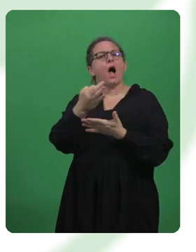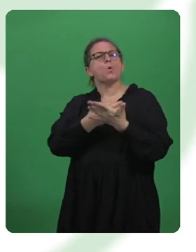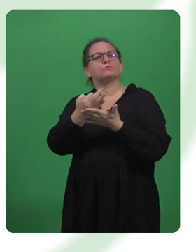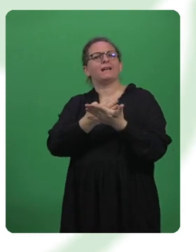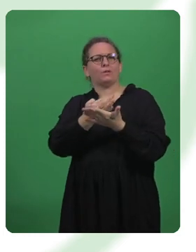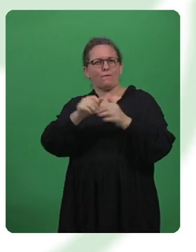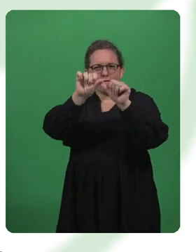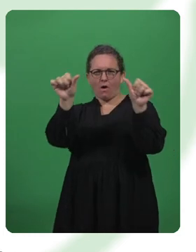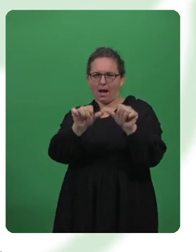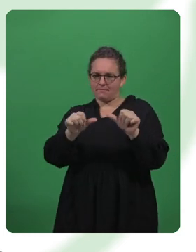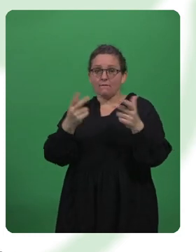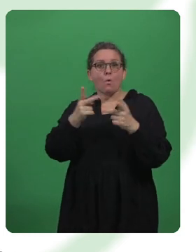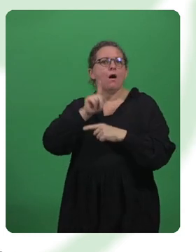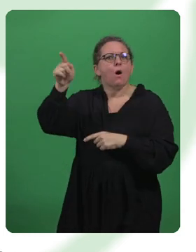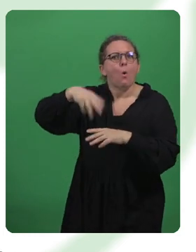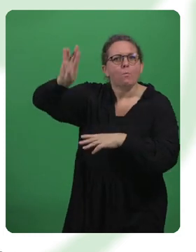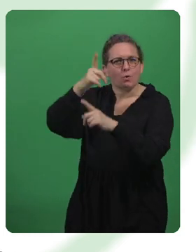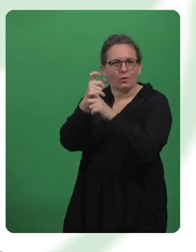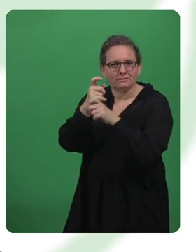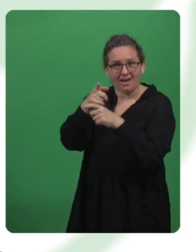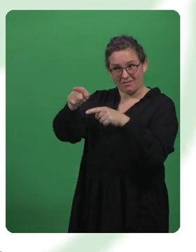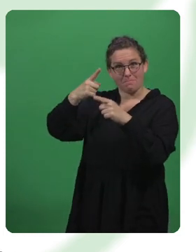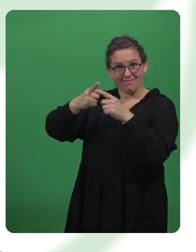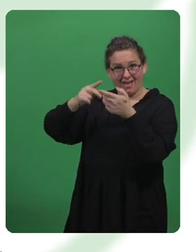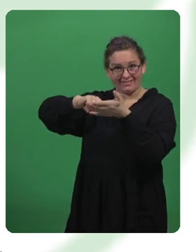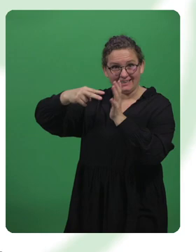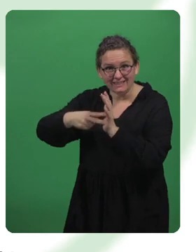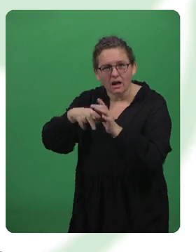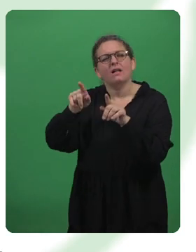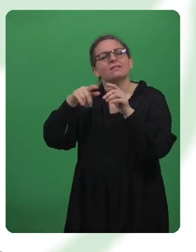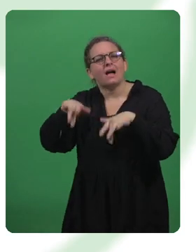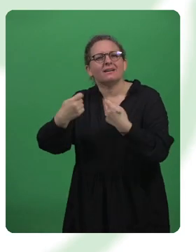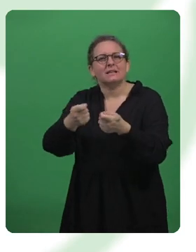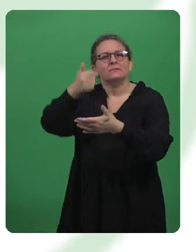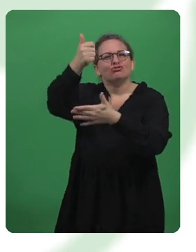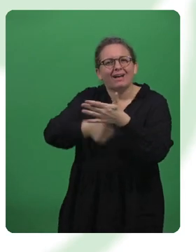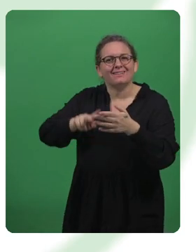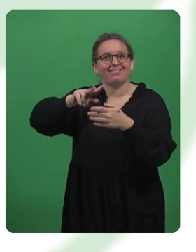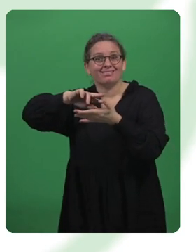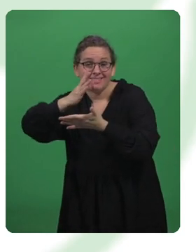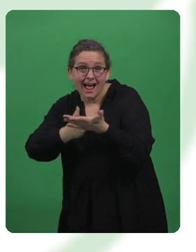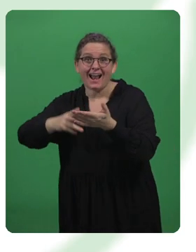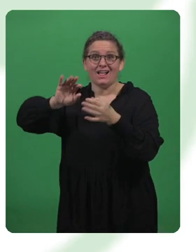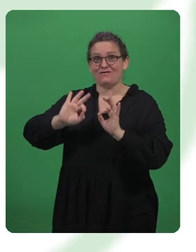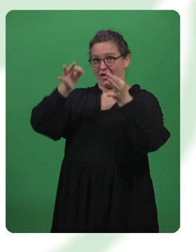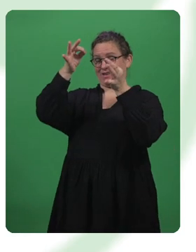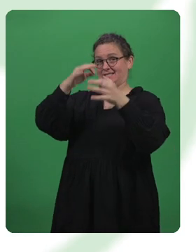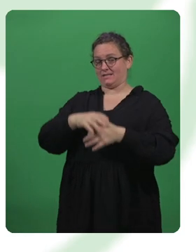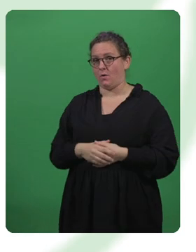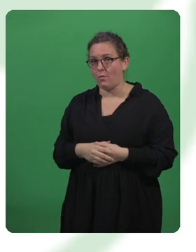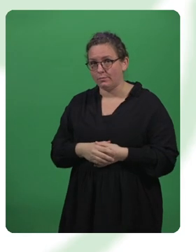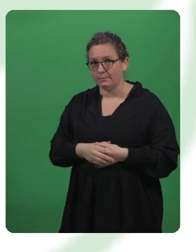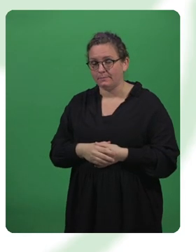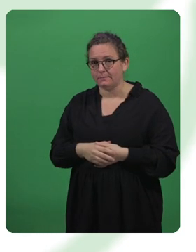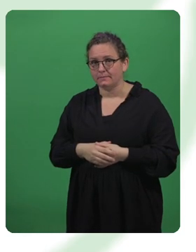neue Ausbildungsform, die es nur in Oberösterreich gibt, nämlich die standardisierte Teilqualifikation in der Metalltechnik.